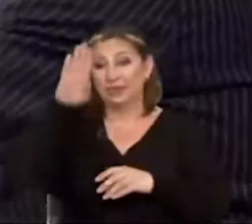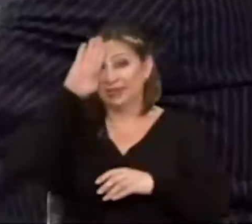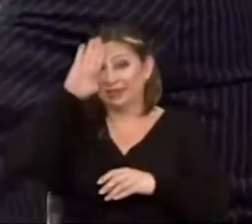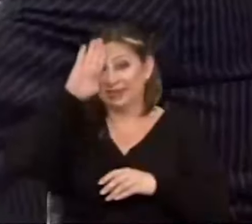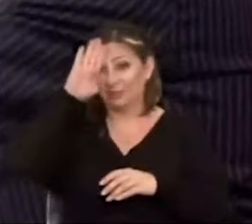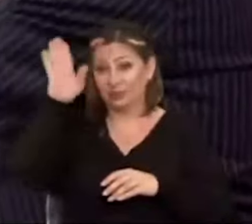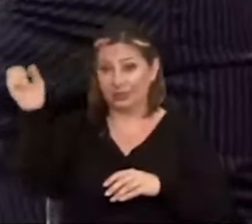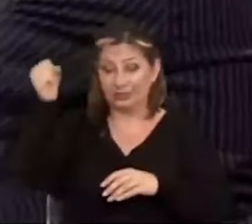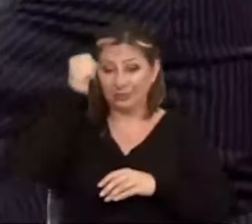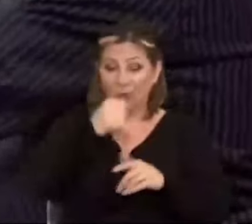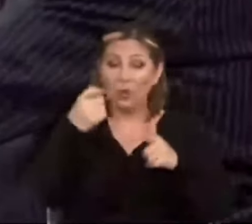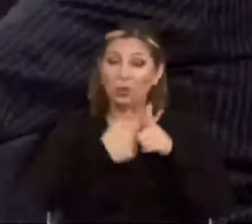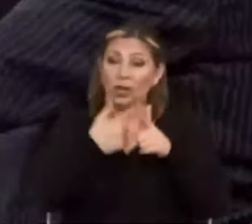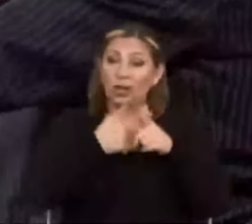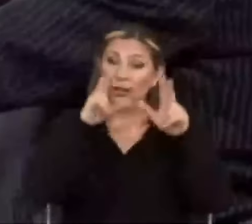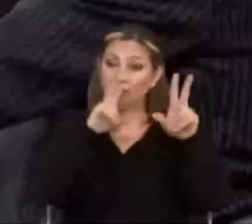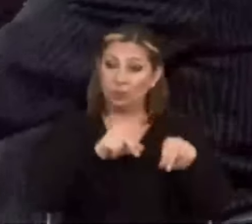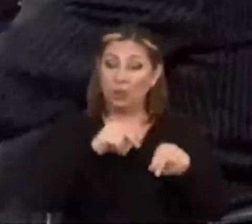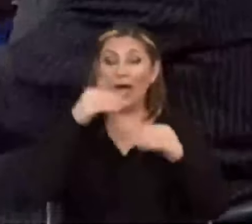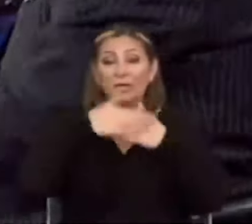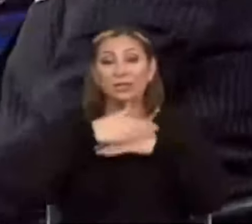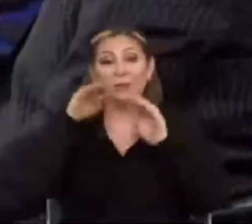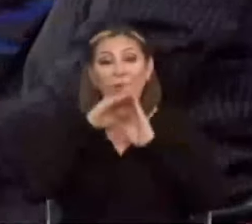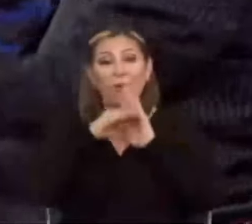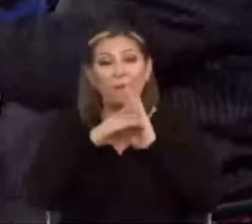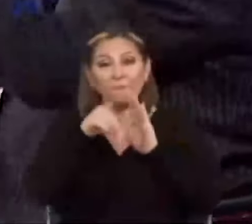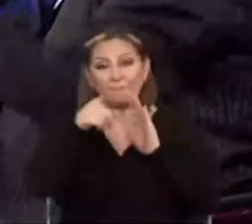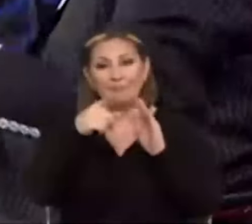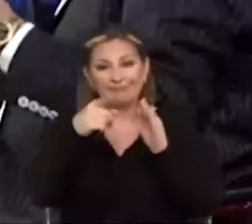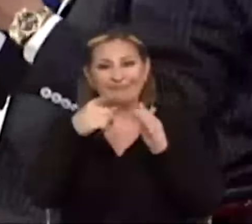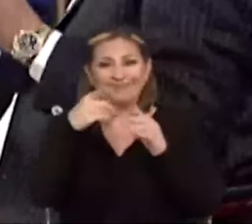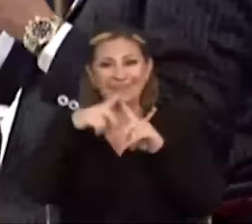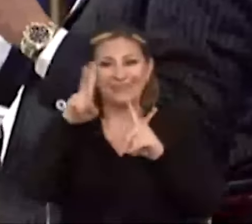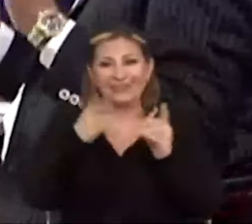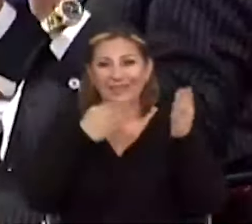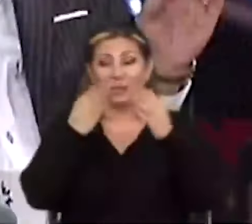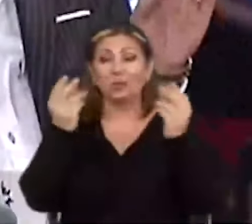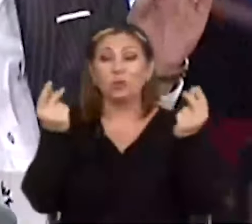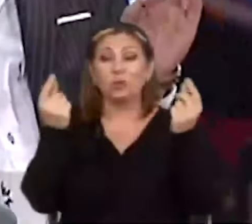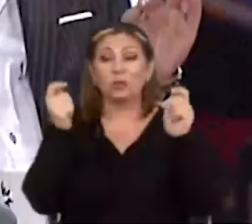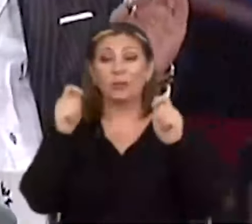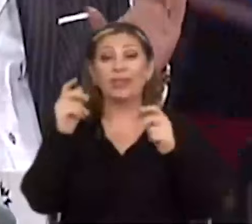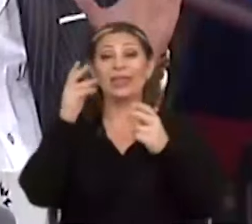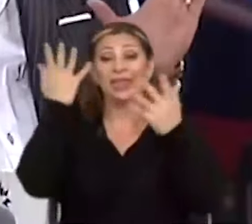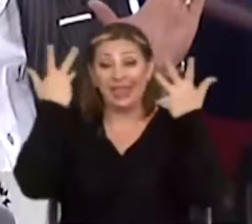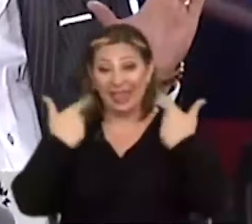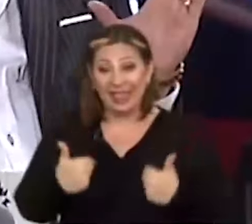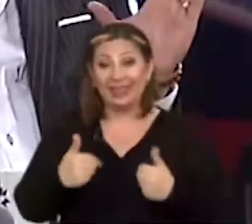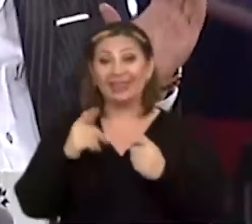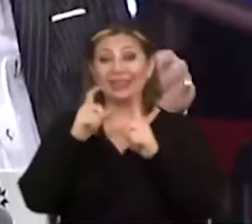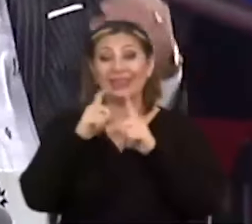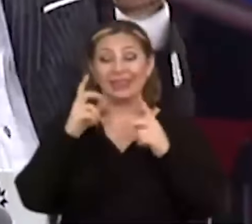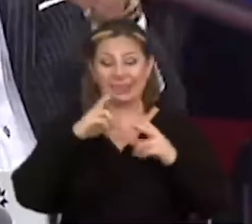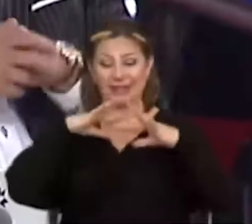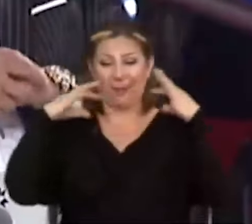İstanbul'a getiriyorum, otelde yatırıyorum. Akşam programa çıkarıyorum. Programda onlara bir düğün yapıyorum. Gelinlik ve damatlık gibi meşguliyeti